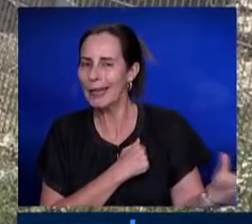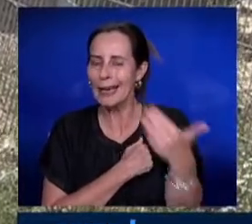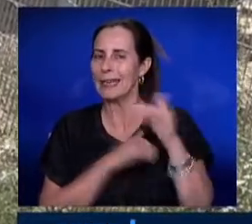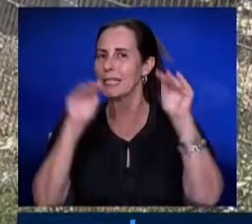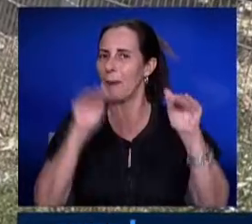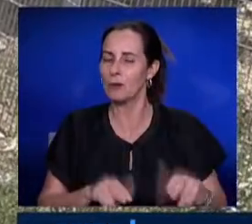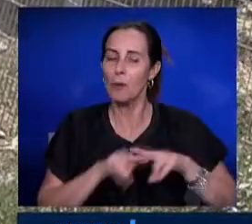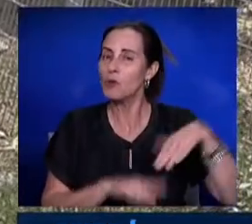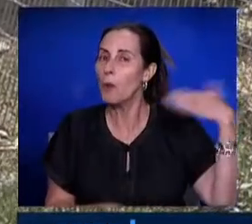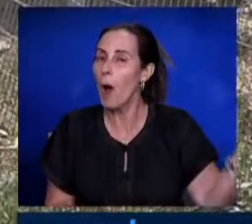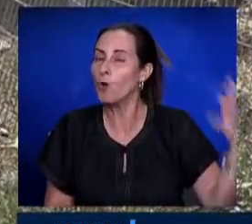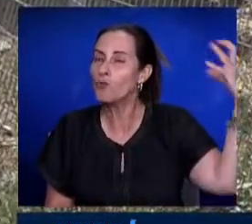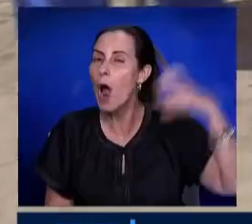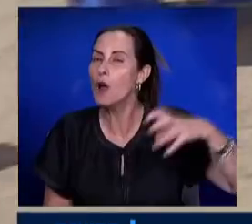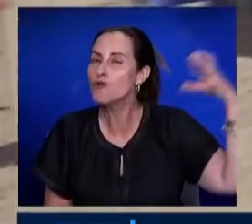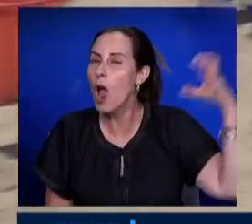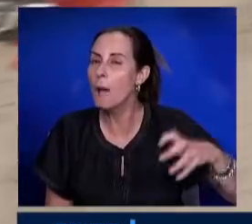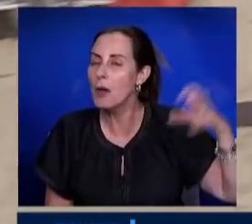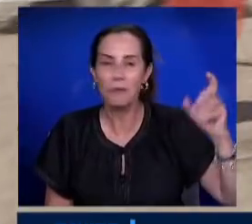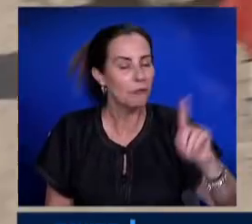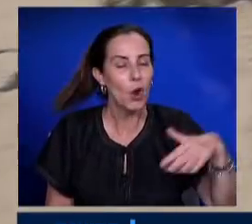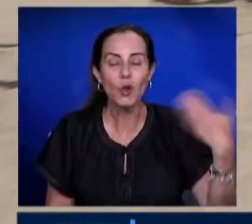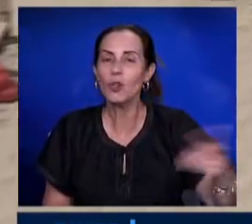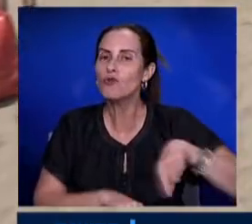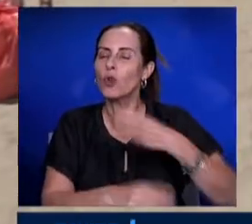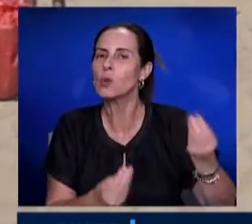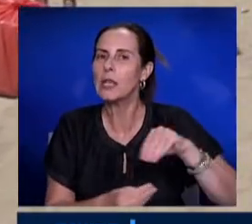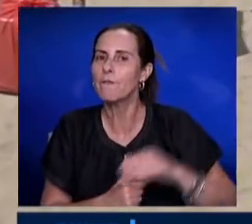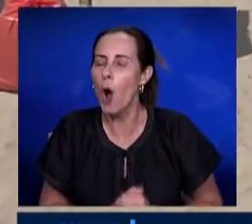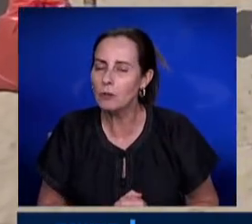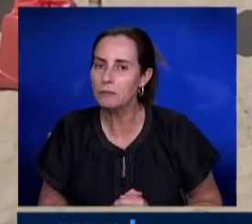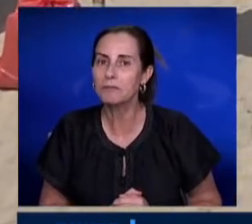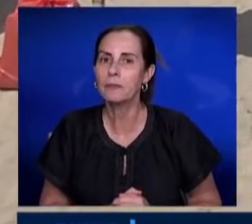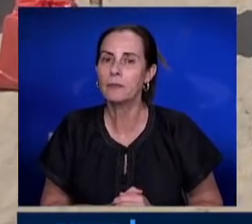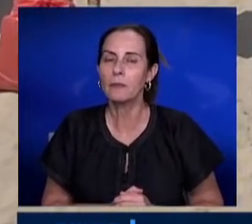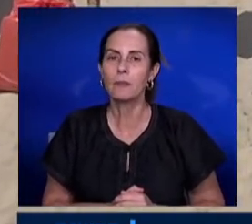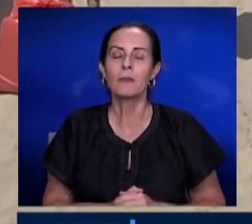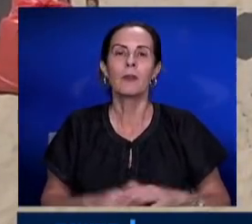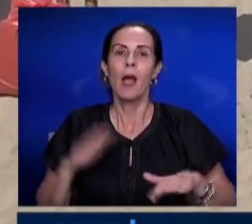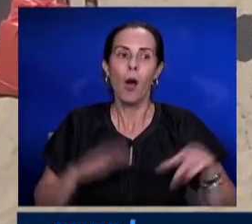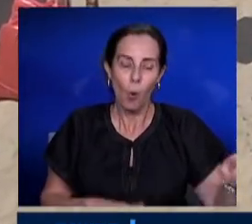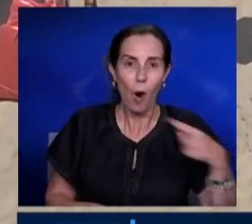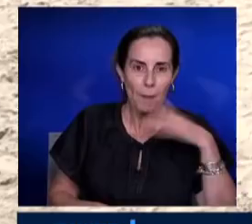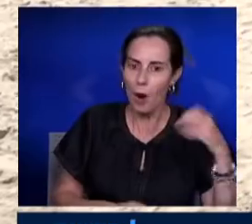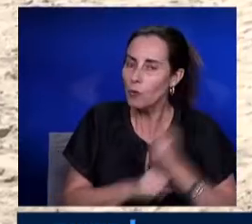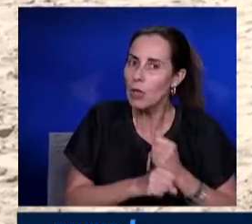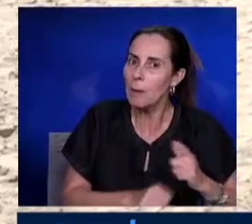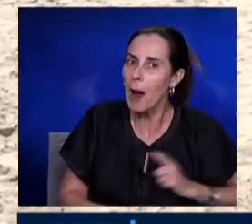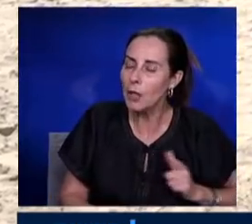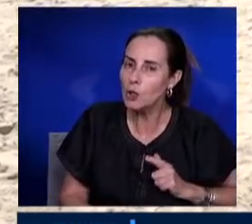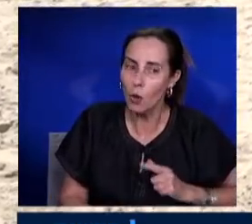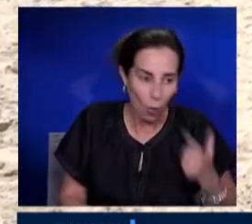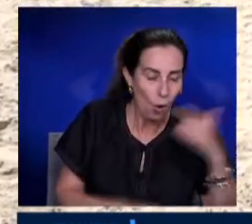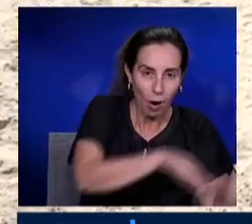למחסן משאיר אותו בחוץ בשמש הקופחת ולא מאשר לו שעות נוספות רש דיווח על כך וגם על העבודות הפרטיות לממונים על